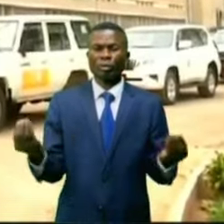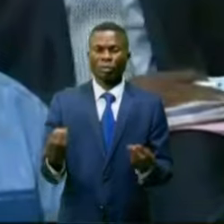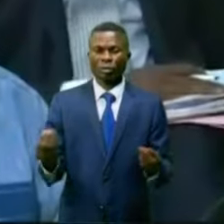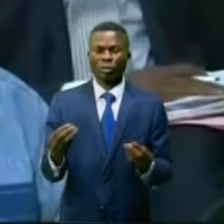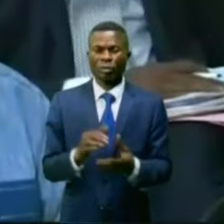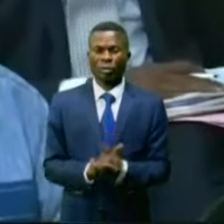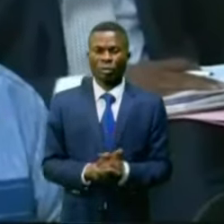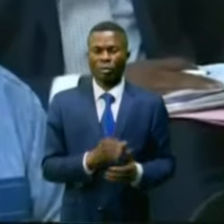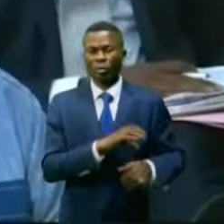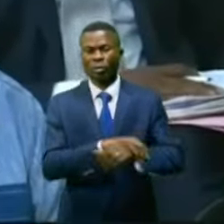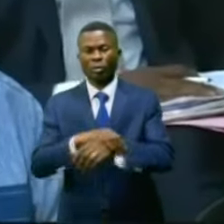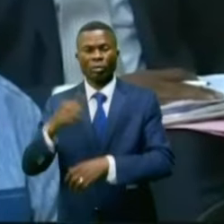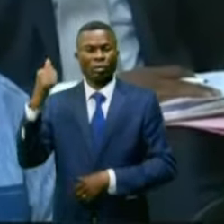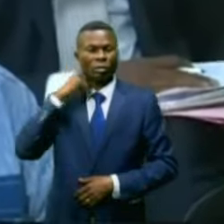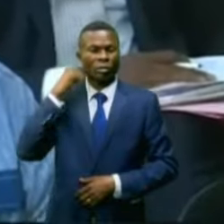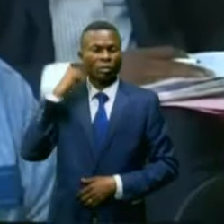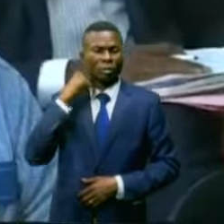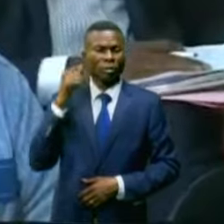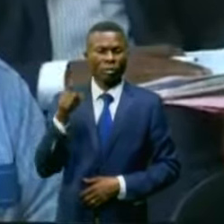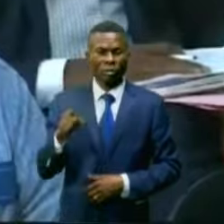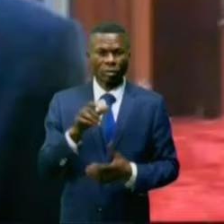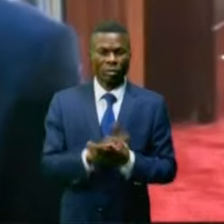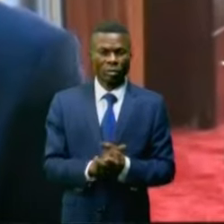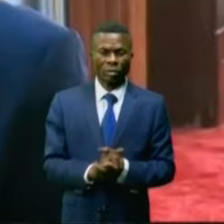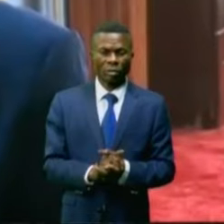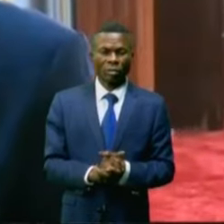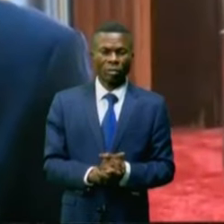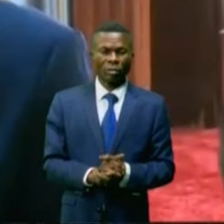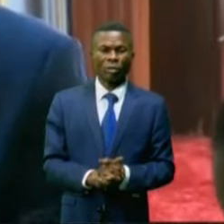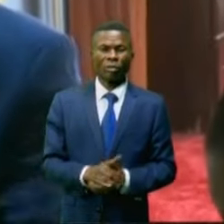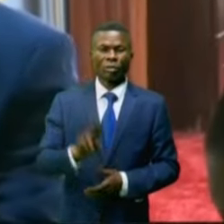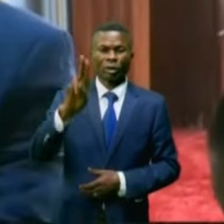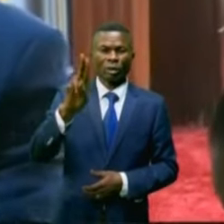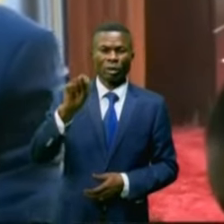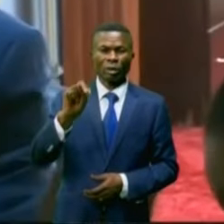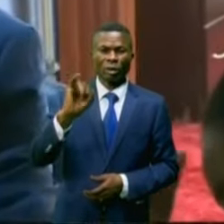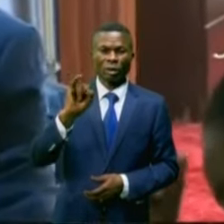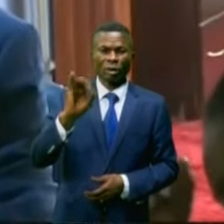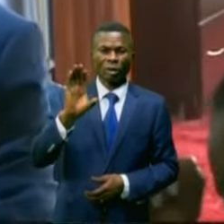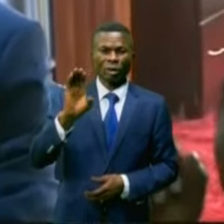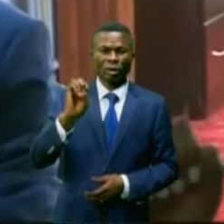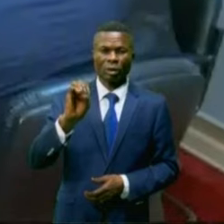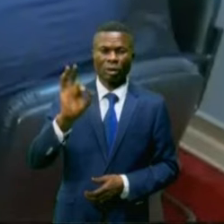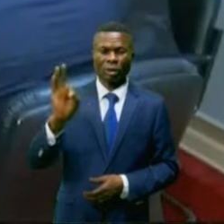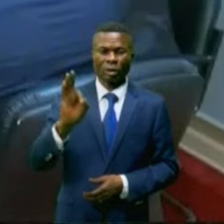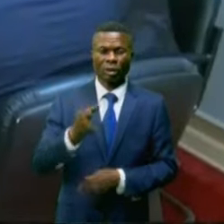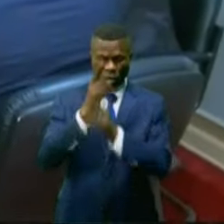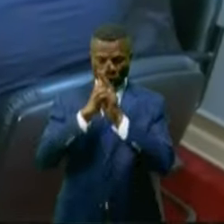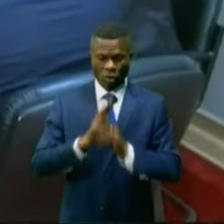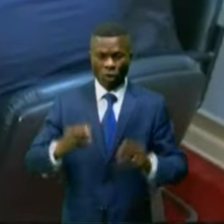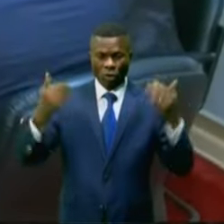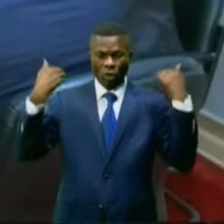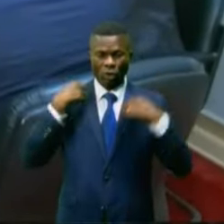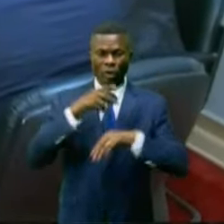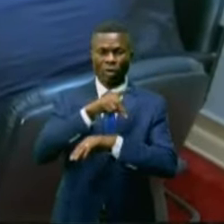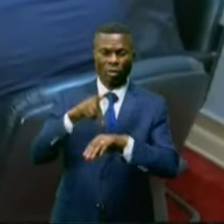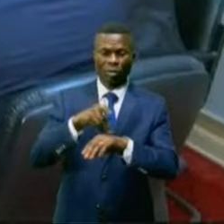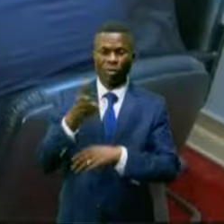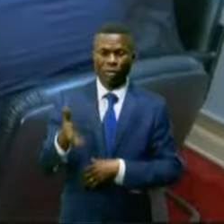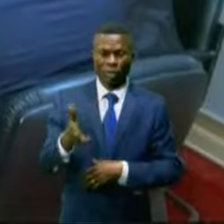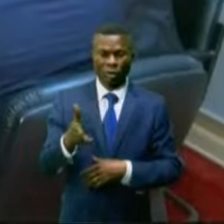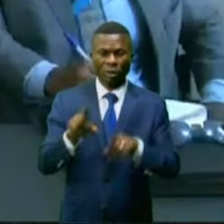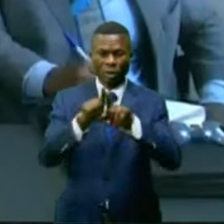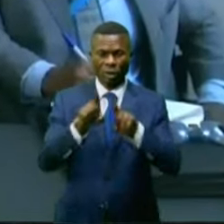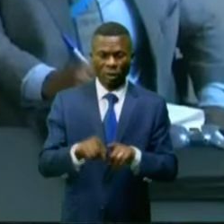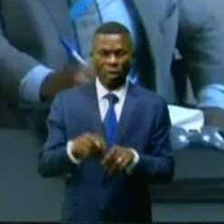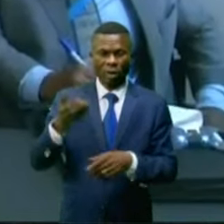Conduite par Dr Arsène Kwankwan Nyangoura de l'UNICEF, cette délégation a été présentée les civilités au numéro 1 de l'exécutif provincial, mais aussi